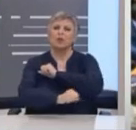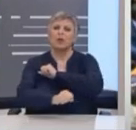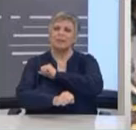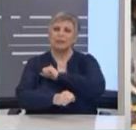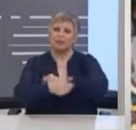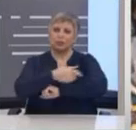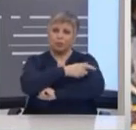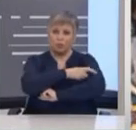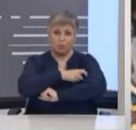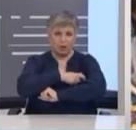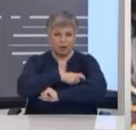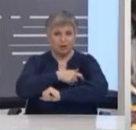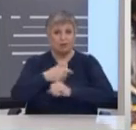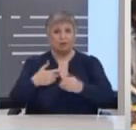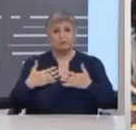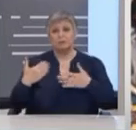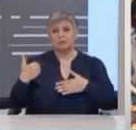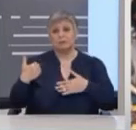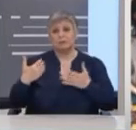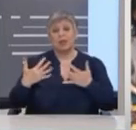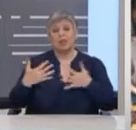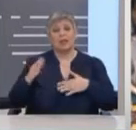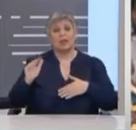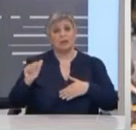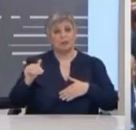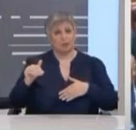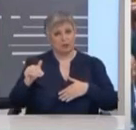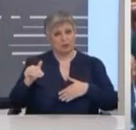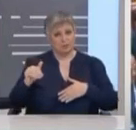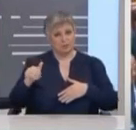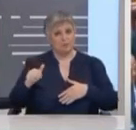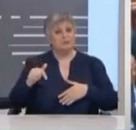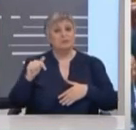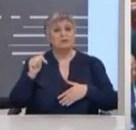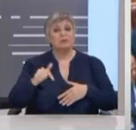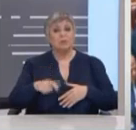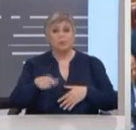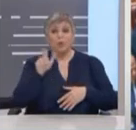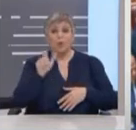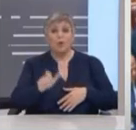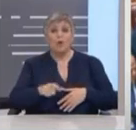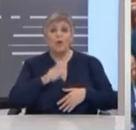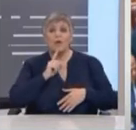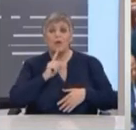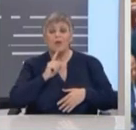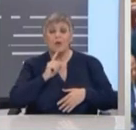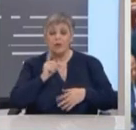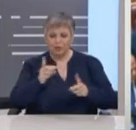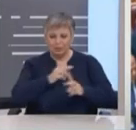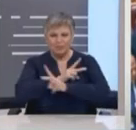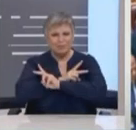στις 10 Ιουλίου σε ό,τι αφορά το σχέδιο για τη λύση, για την επικείμενη λύση. Κάνει σαφή